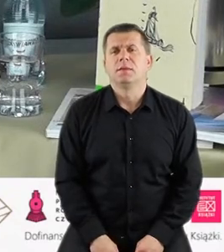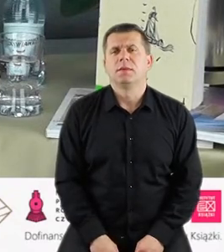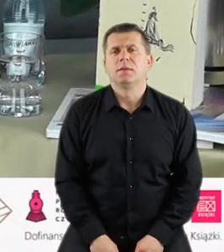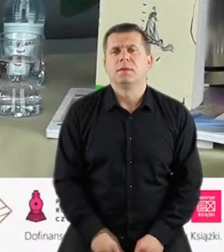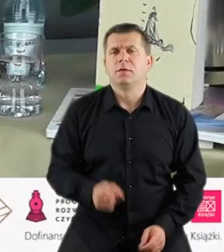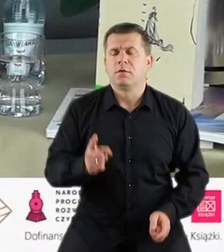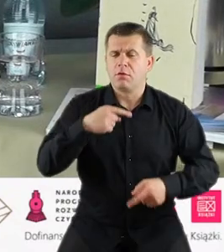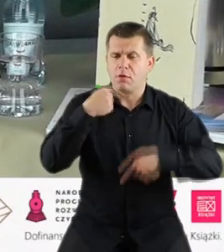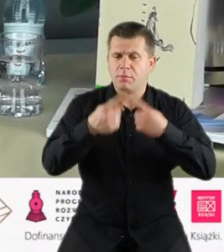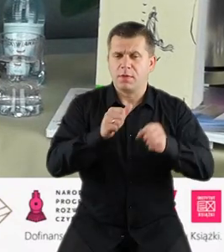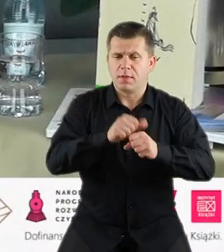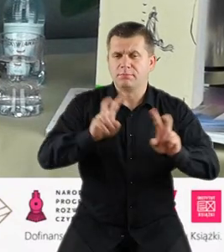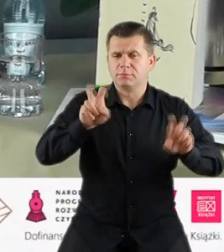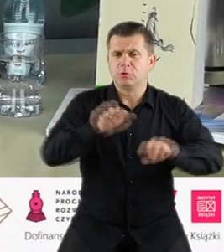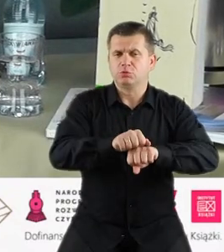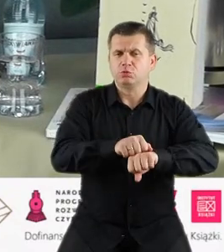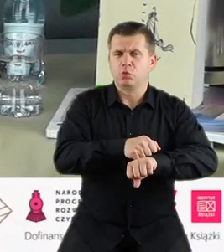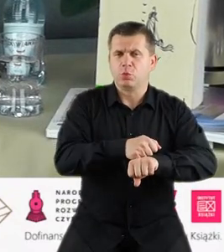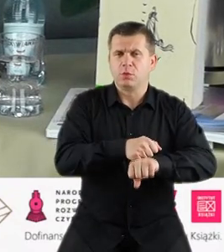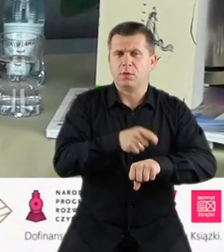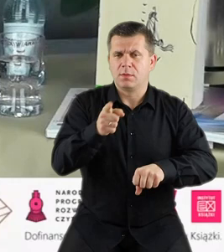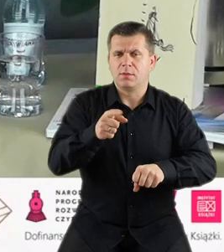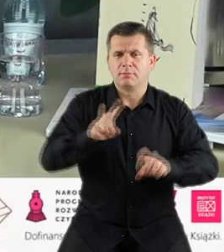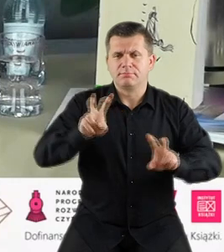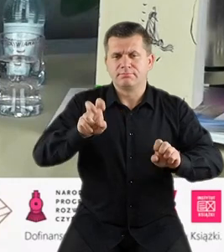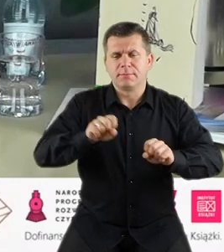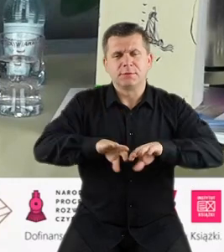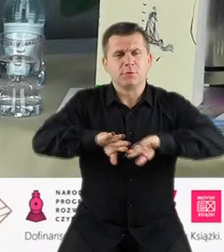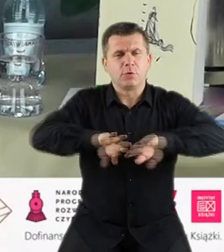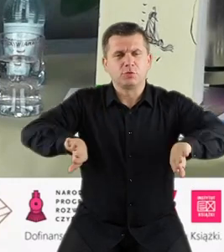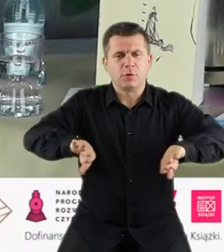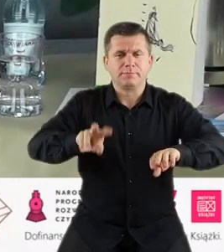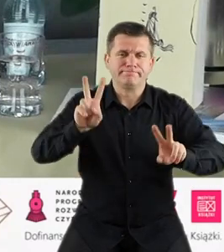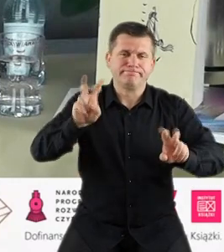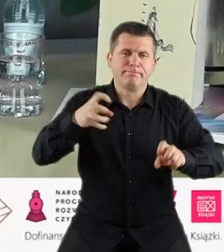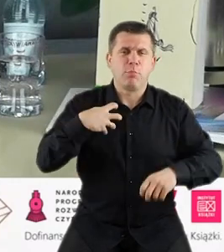tego filmu opowiadania jest skóra i ona jest tutaj osobnym bohaterem.